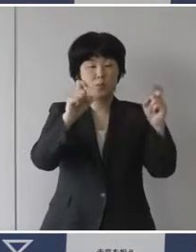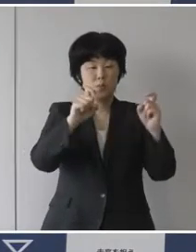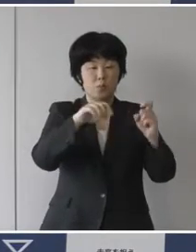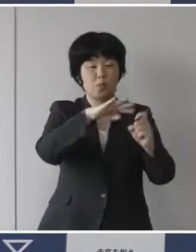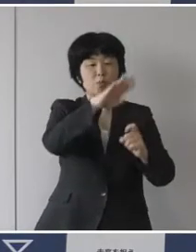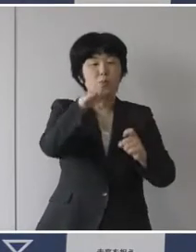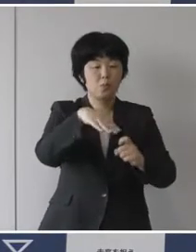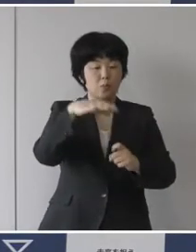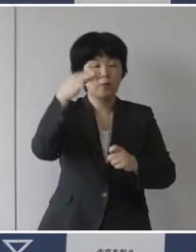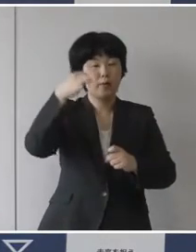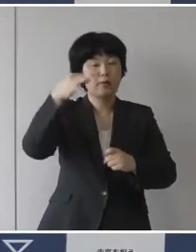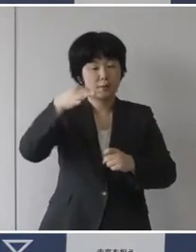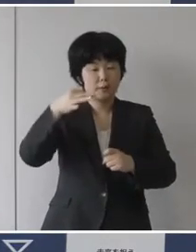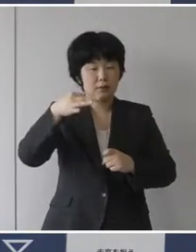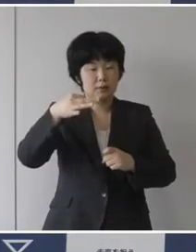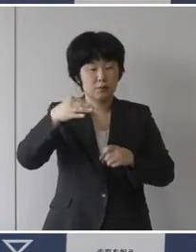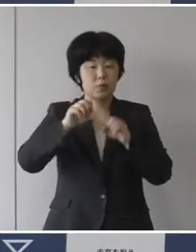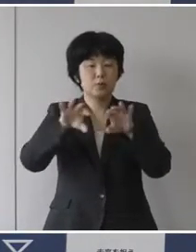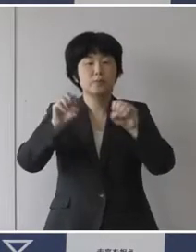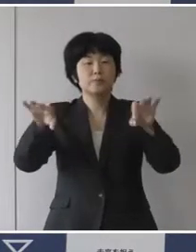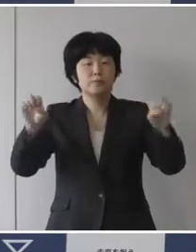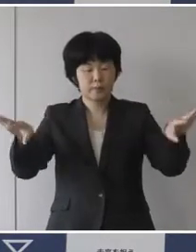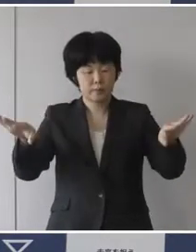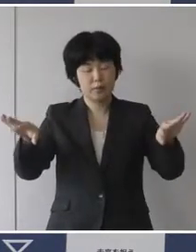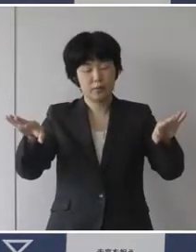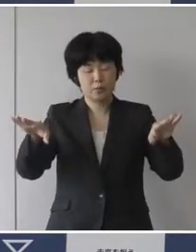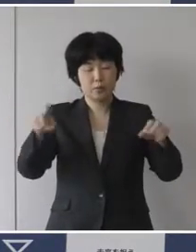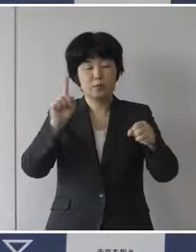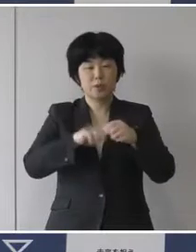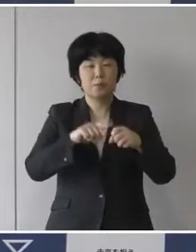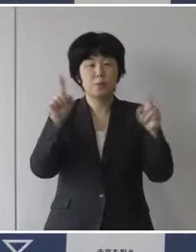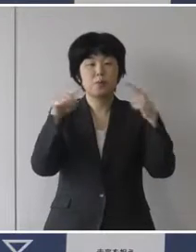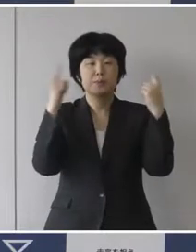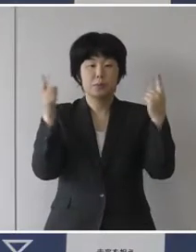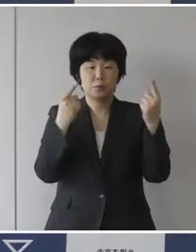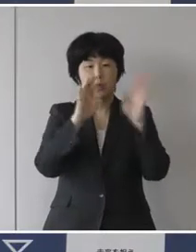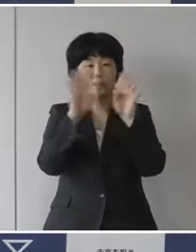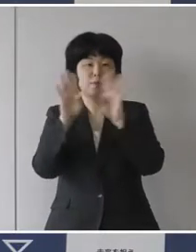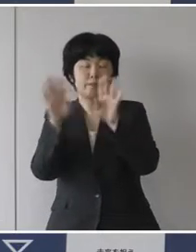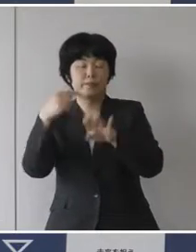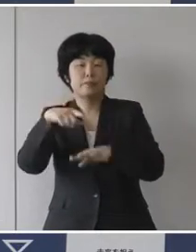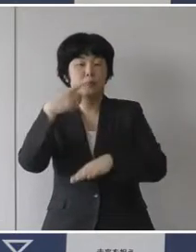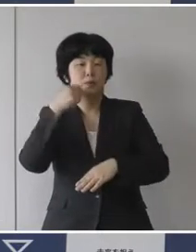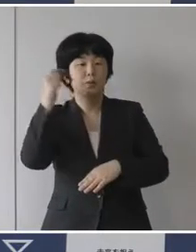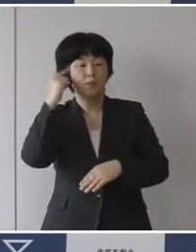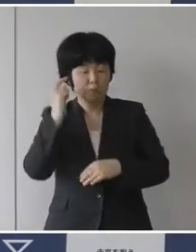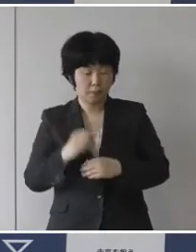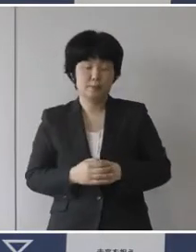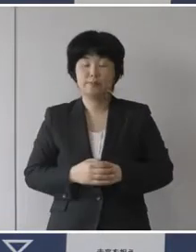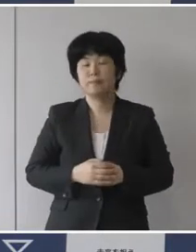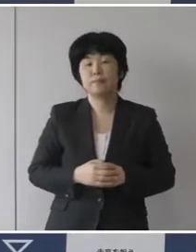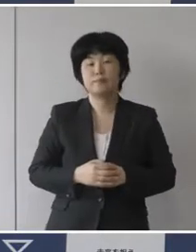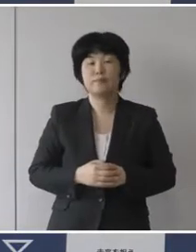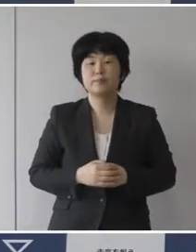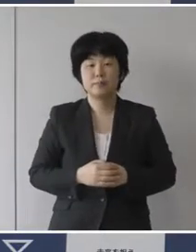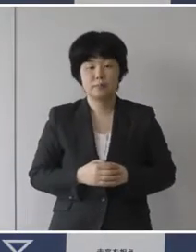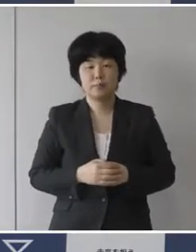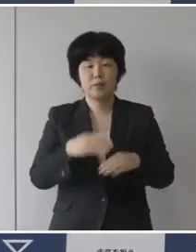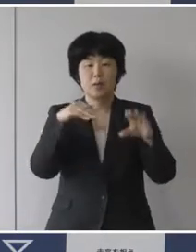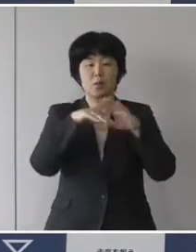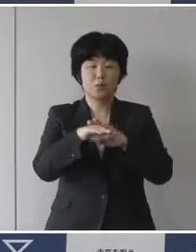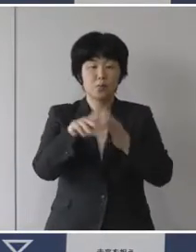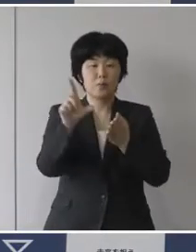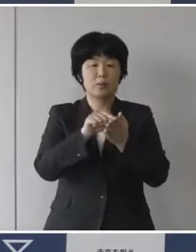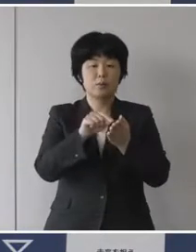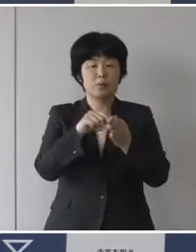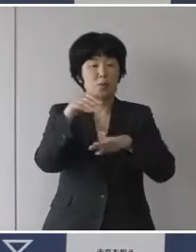各種イベントをですね、開催もしていきたいなとこう思っております。保存活用計画の策定にはもちろん市